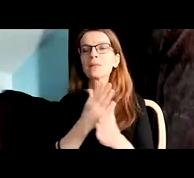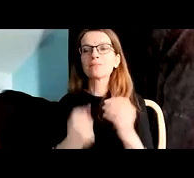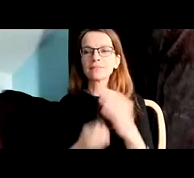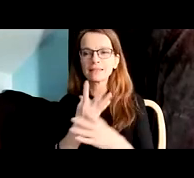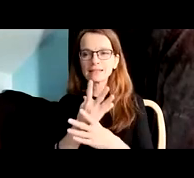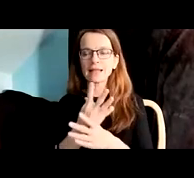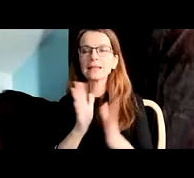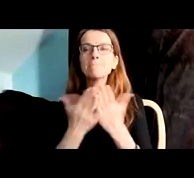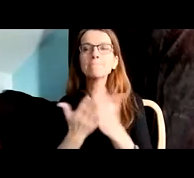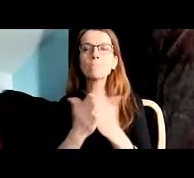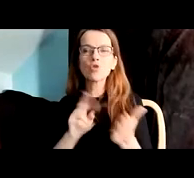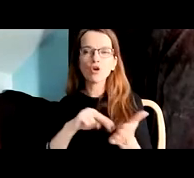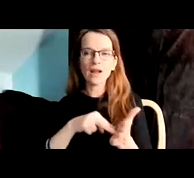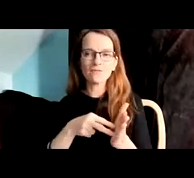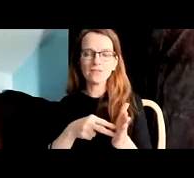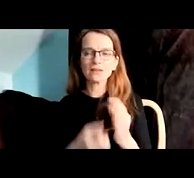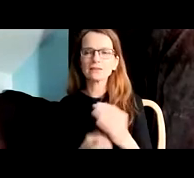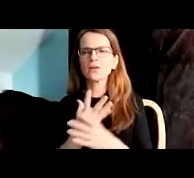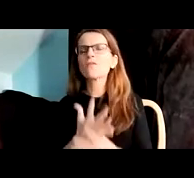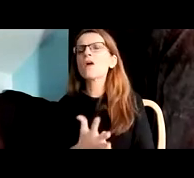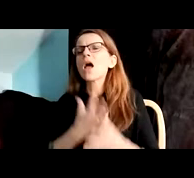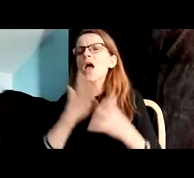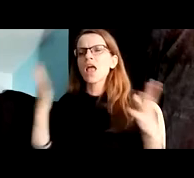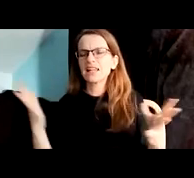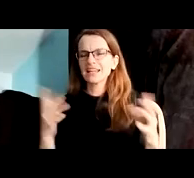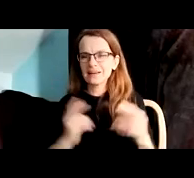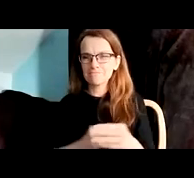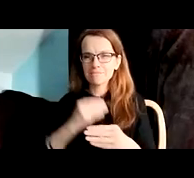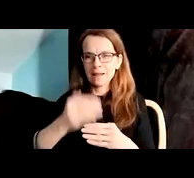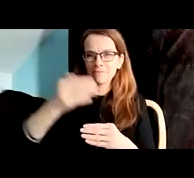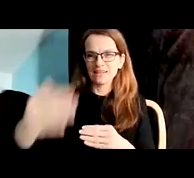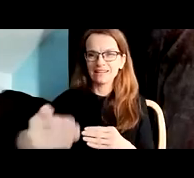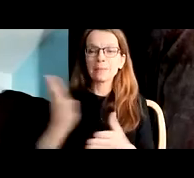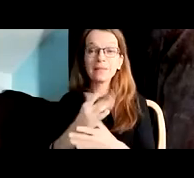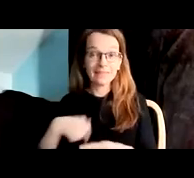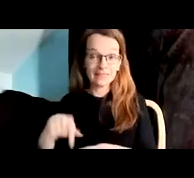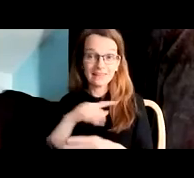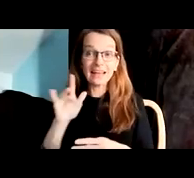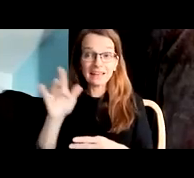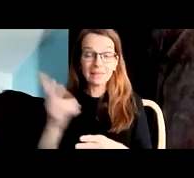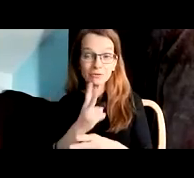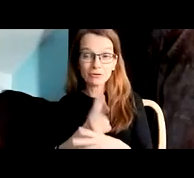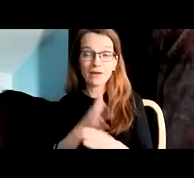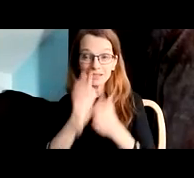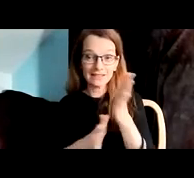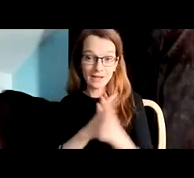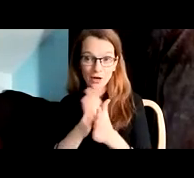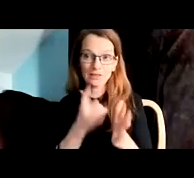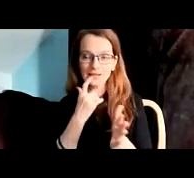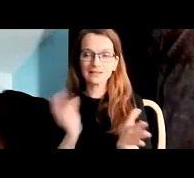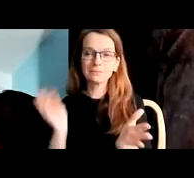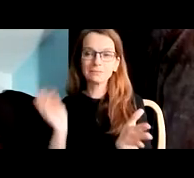naše monografije zgodil velik razvojni premik, saj smo med redkimi državami znakovni jezik zapisali